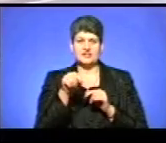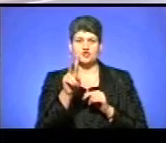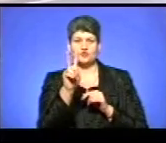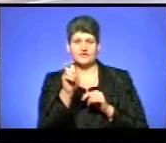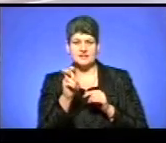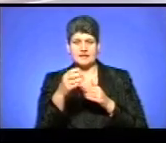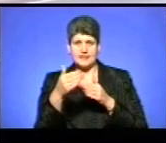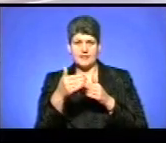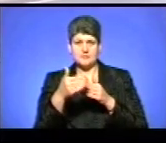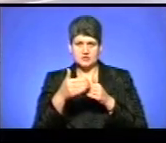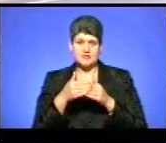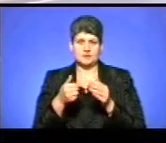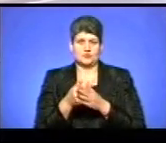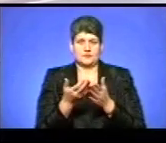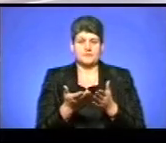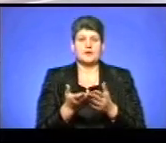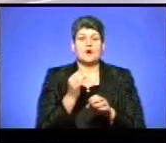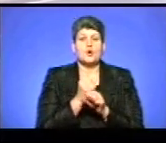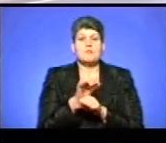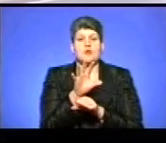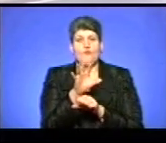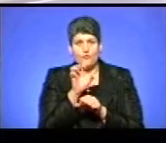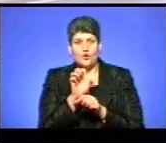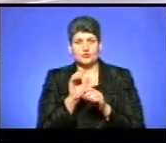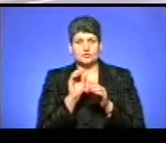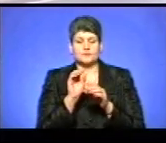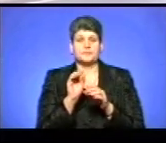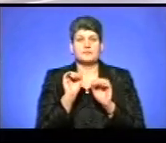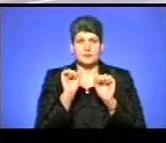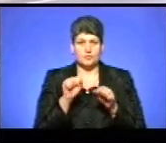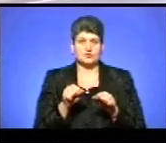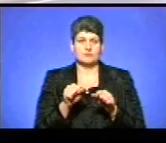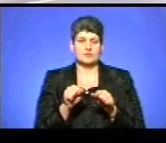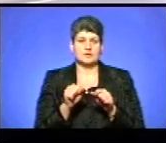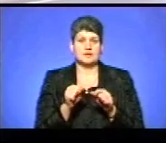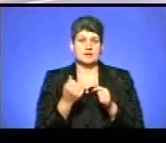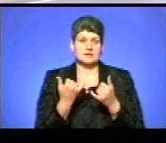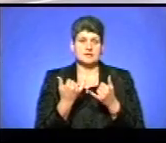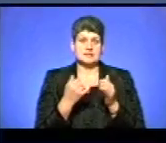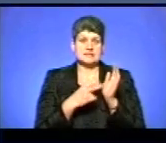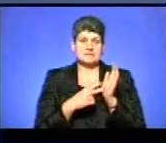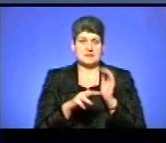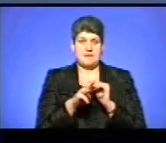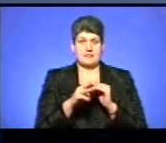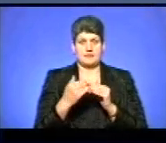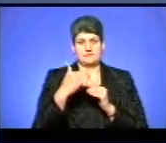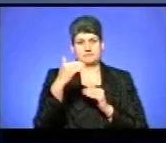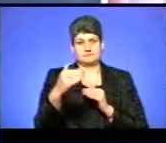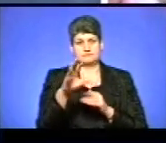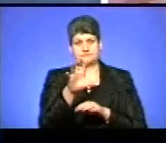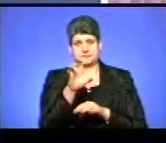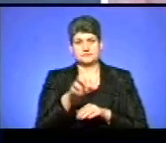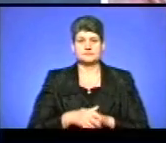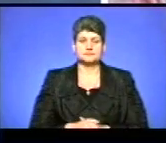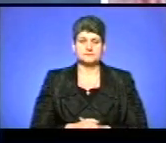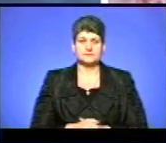вже наближаючись до нас. Робить фотофіксацію, ну, там ми можемо виставляти на даний момент за 70 метрів.